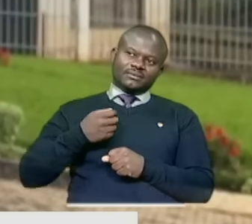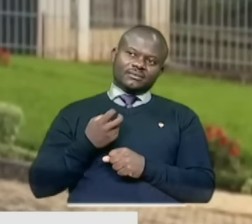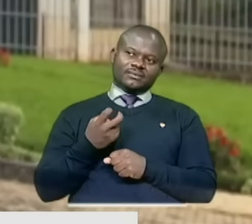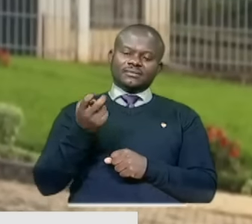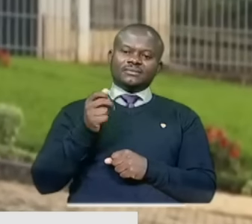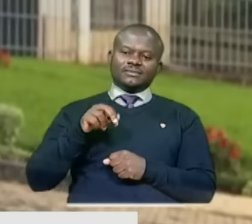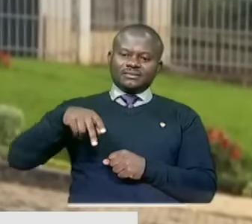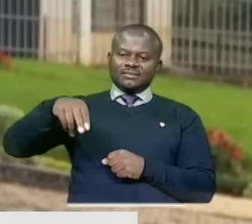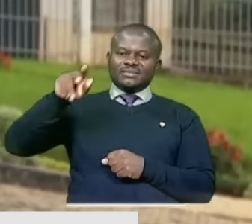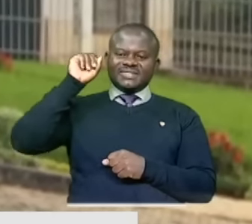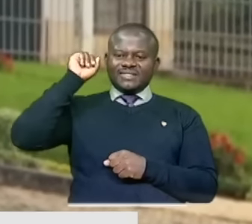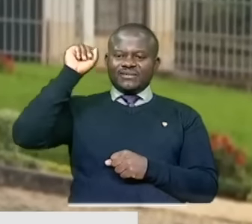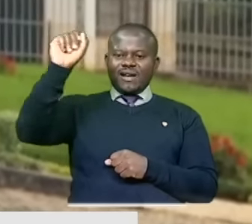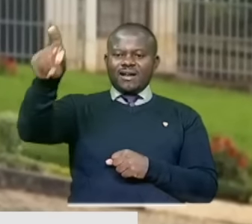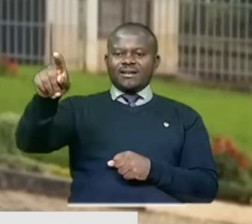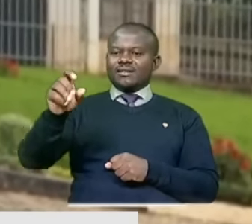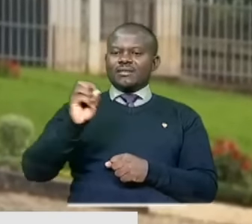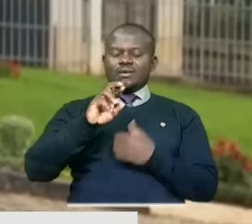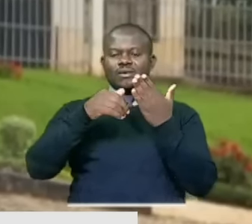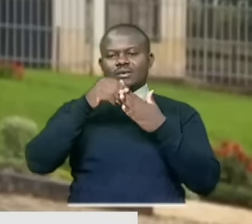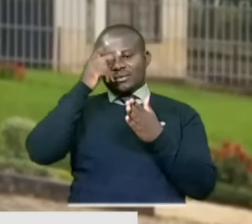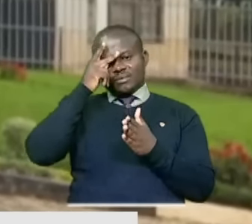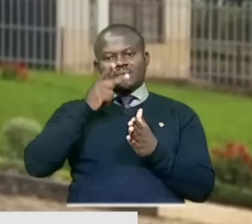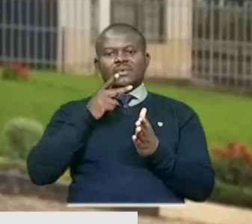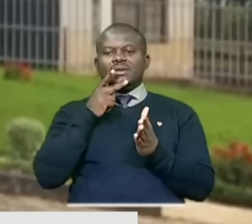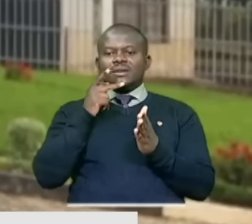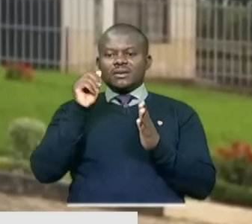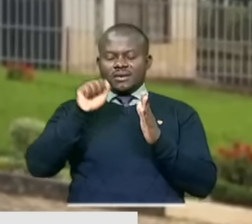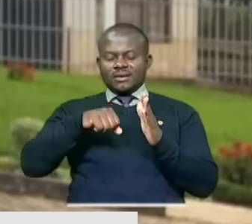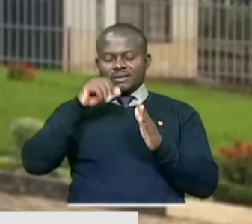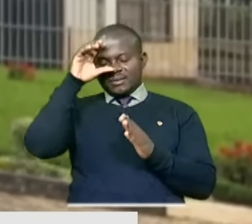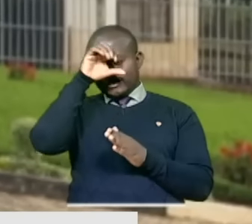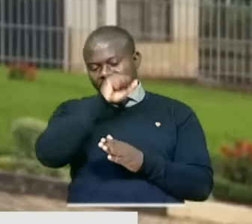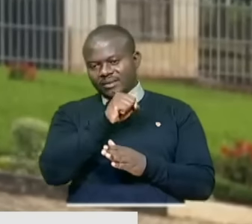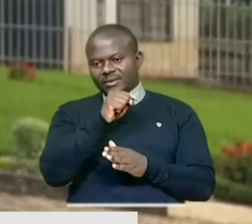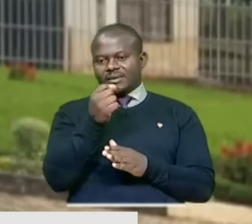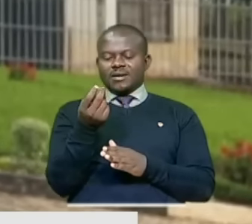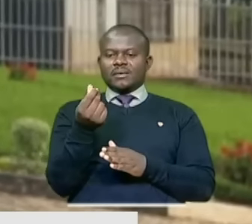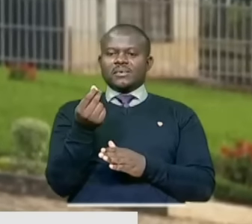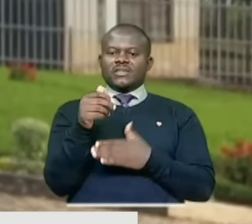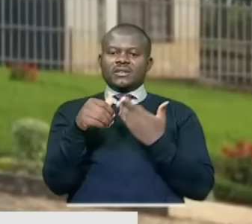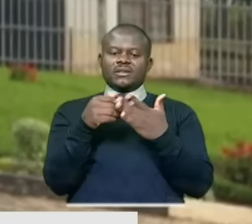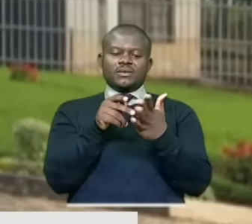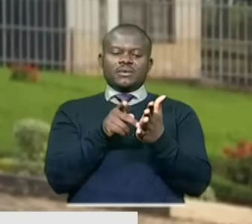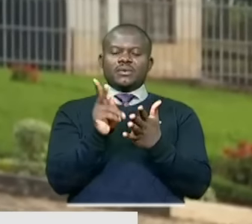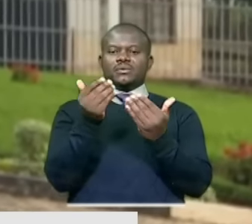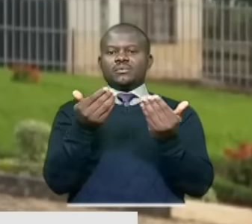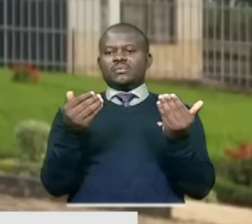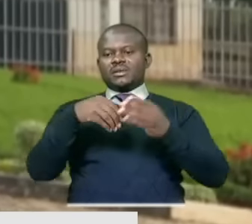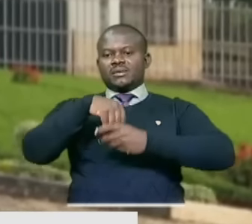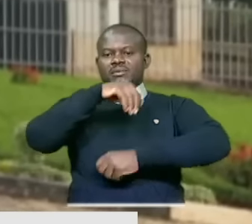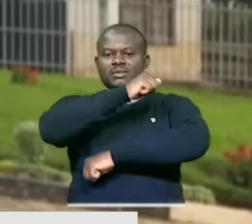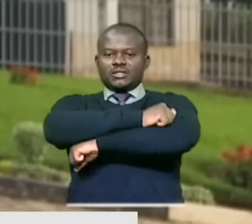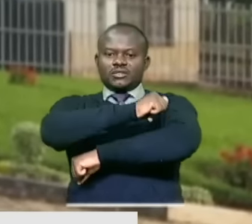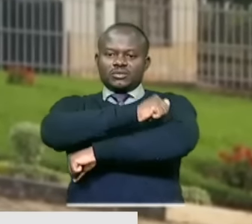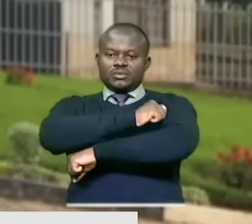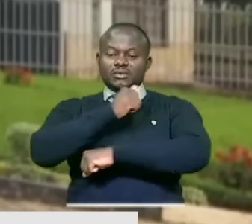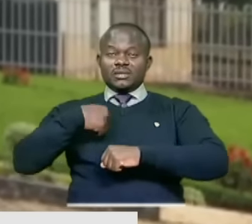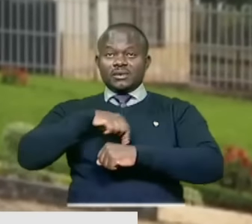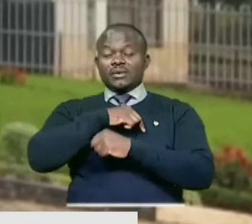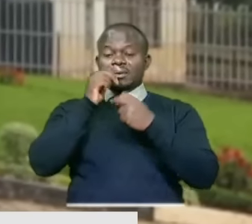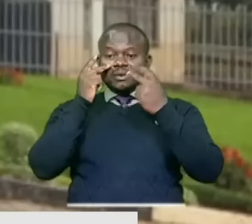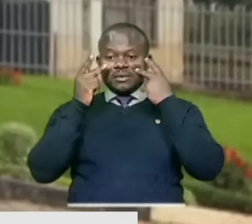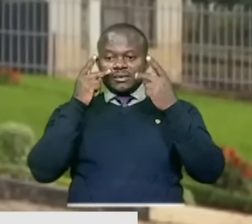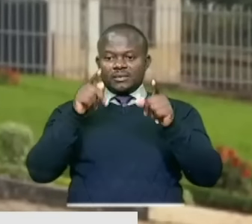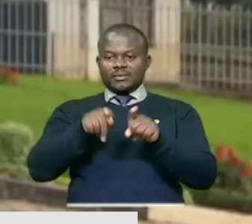ajya ku ishuri cyangwa ngo umubyeyi abure amafaranga yo kwishyurira umwana ku ishuri mbona icyo